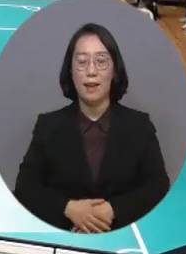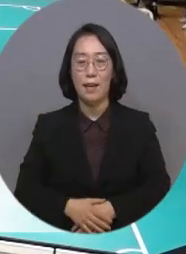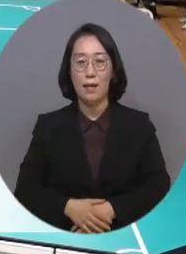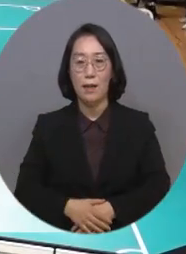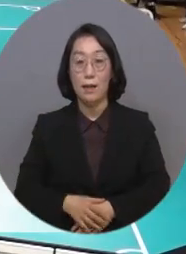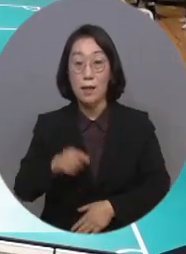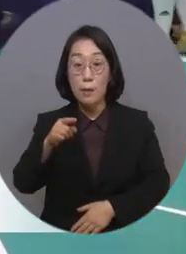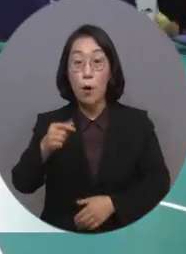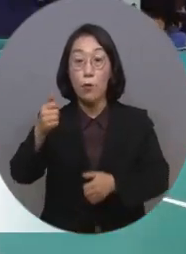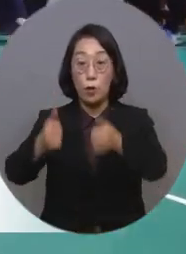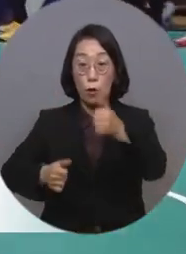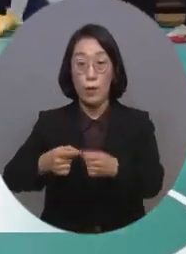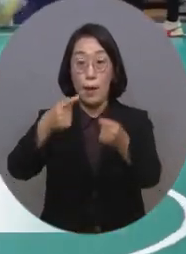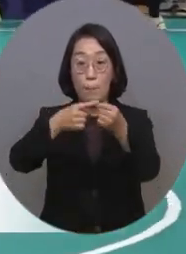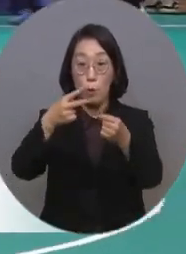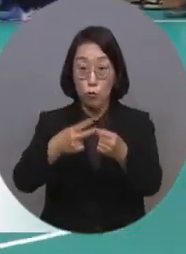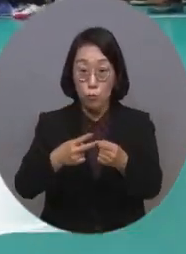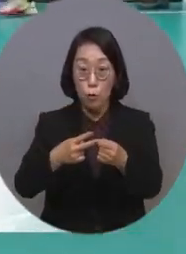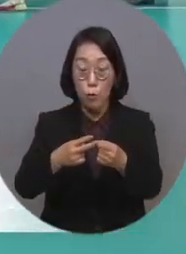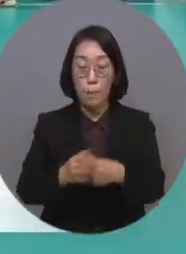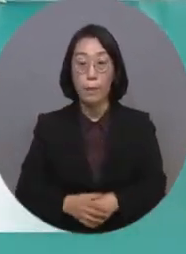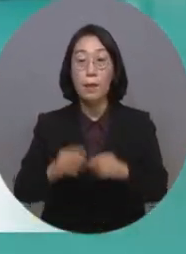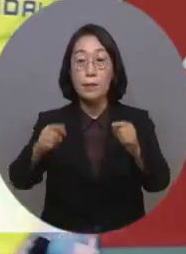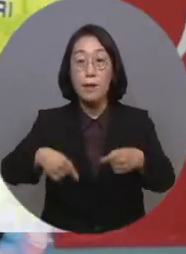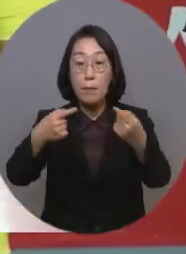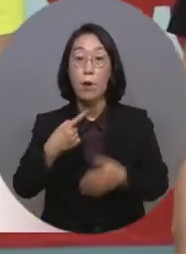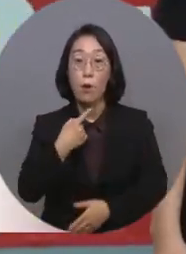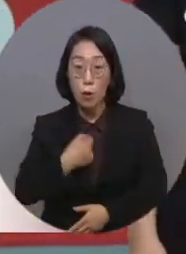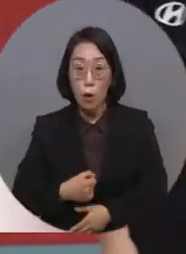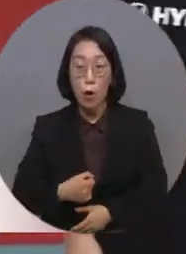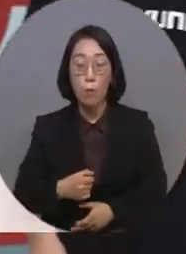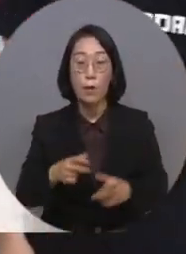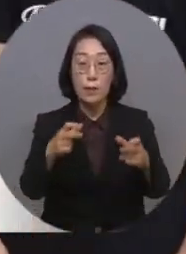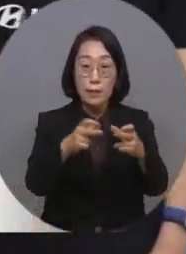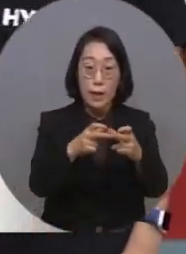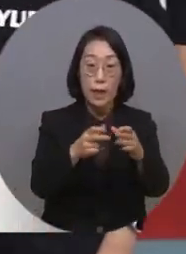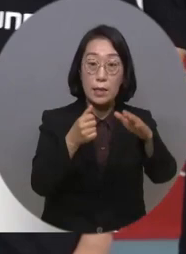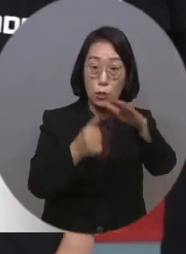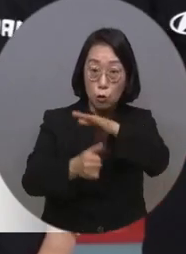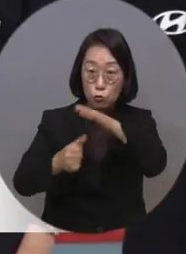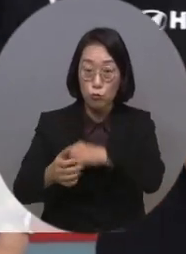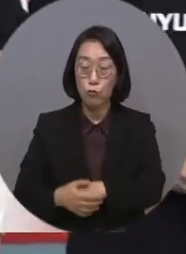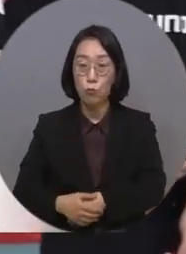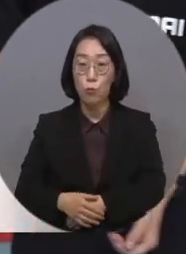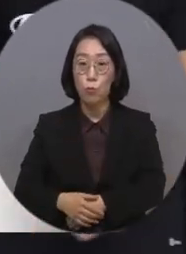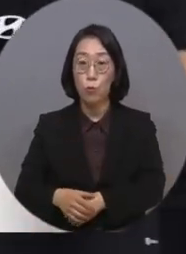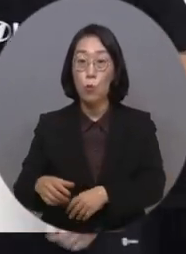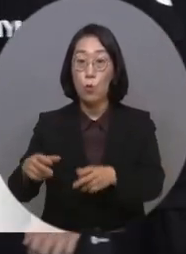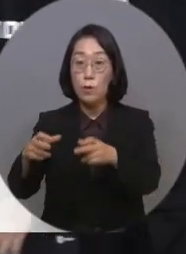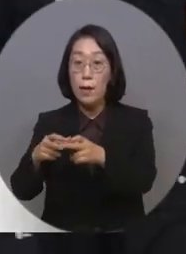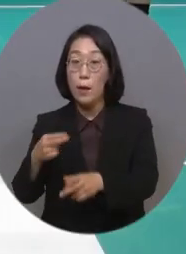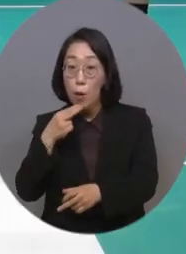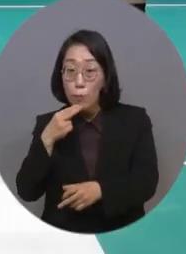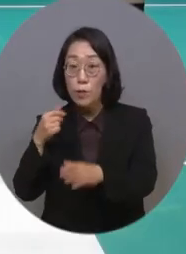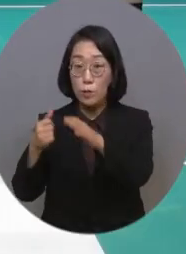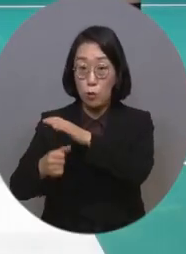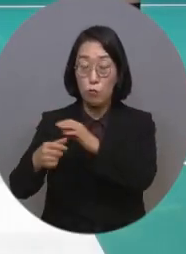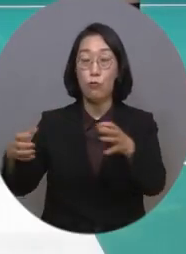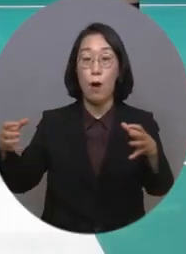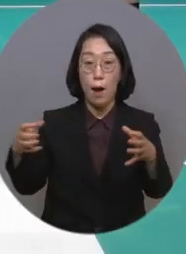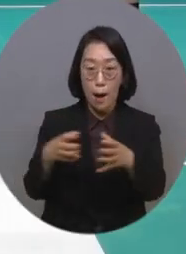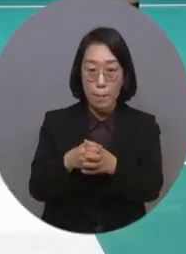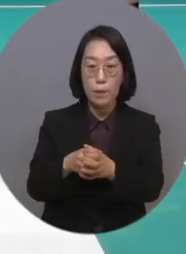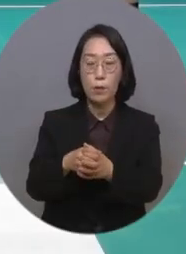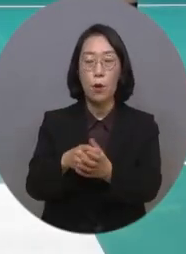이번 올스타전은 두 차례의 K리그 유니파이드컵에 참여한 스페셜 선수들과 K리그 1, 2 구단의 선수들이 참여해서 통합축구